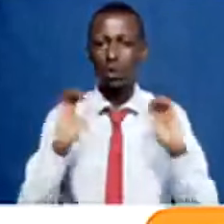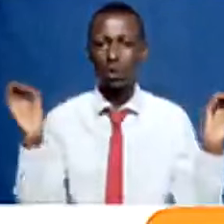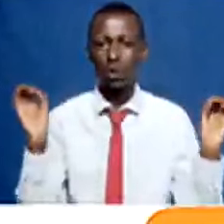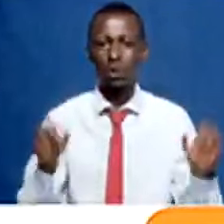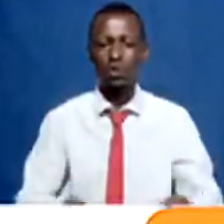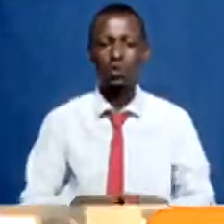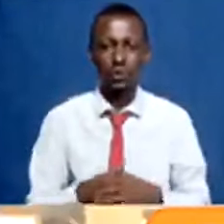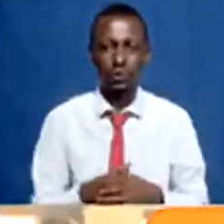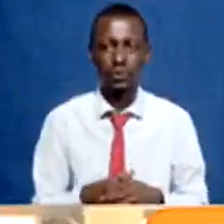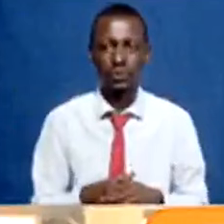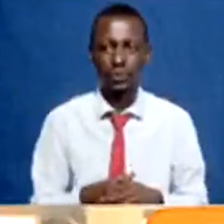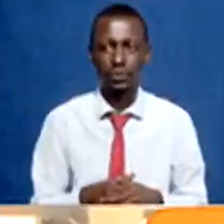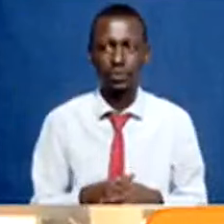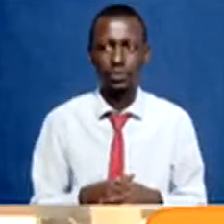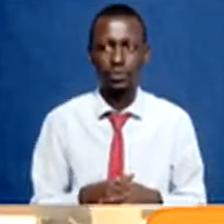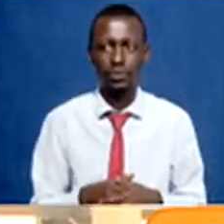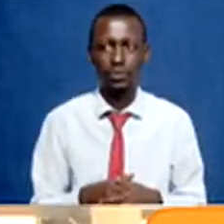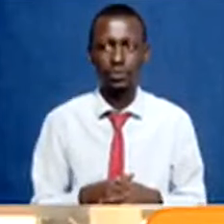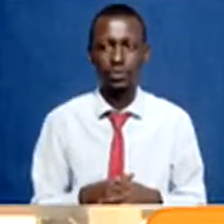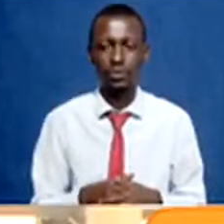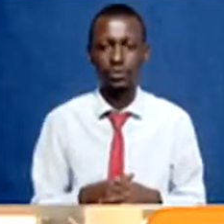around.